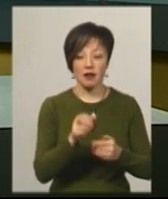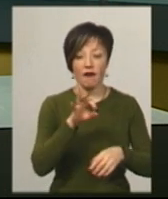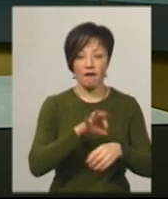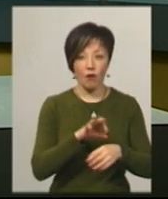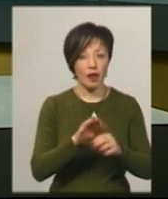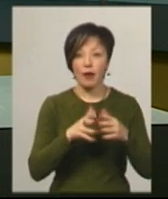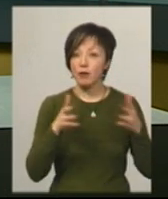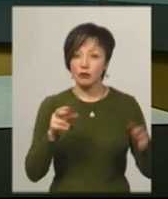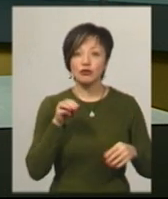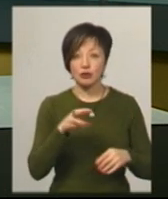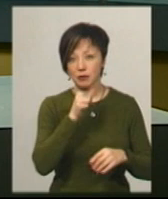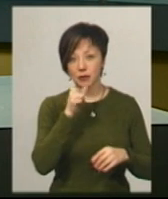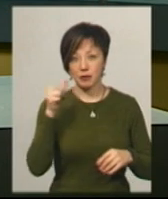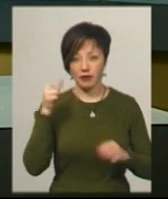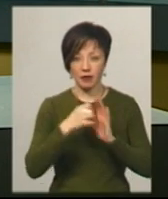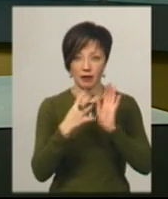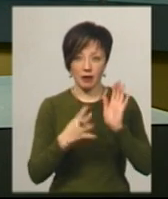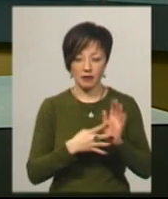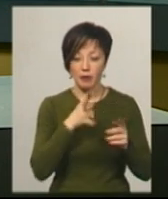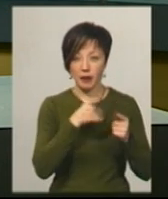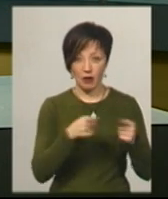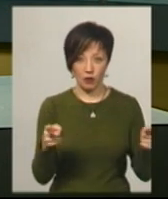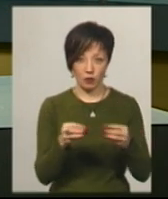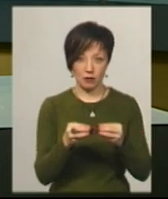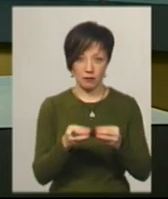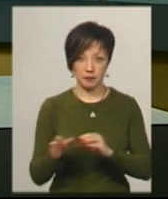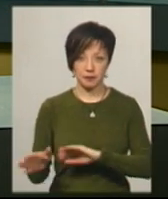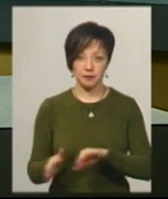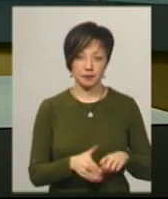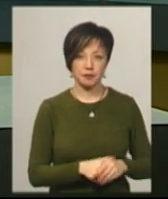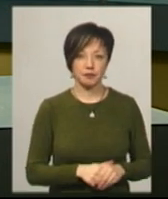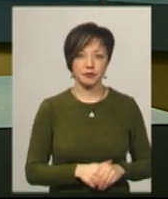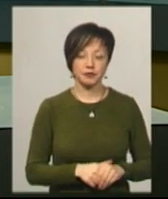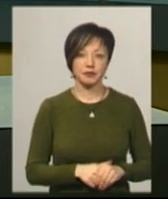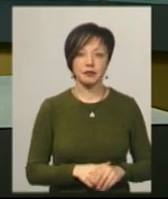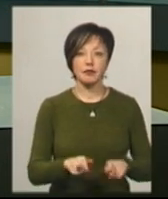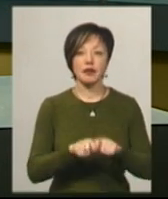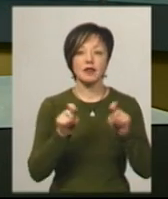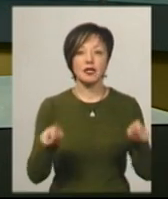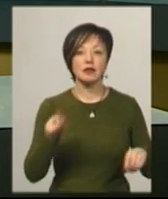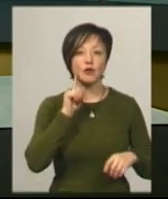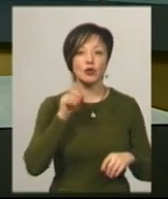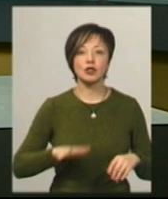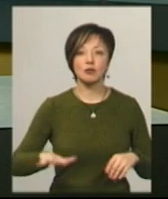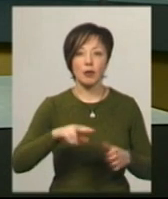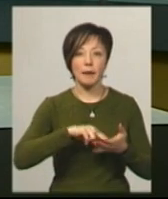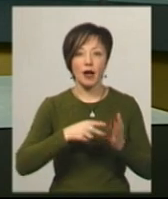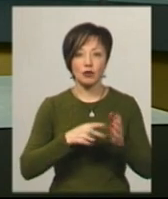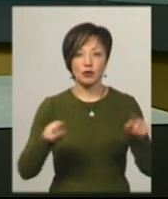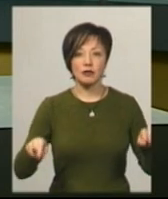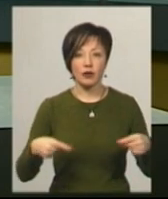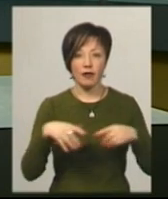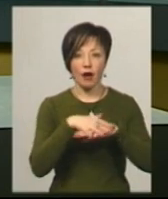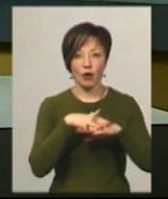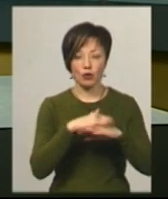не більша, ніж у 2019 році у цей же період. Відкритий молодіжний простір планують створити в